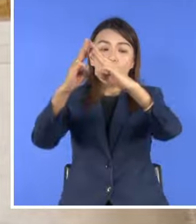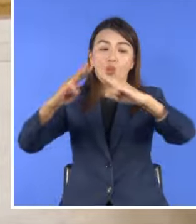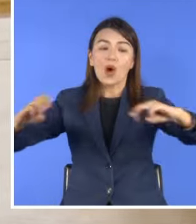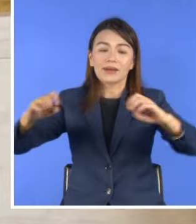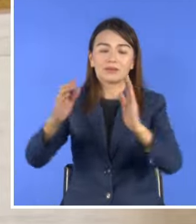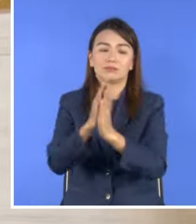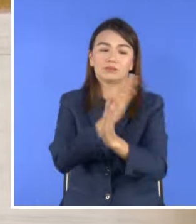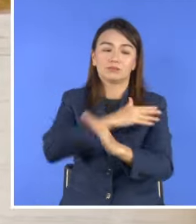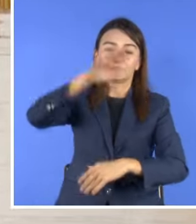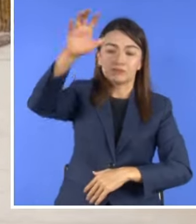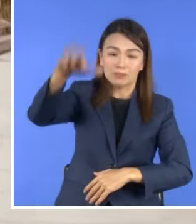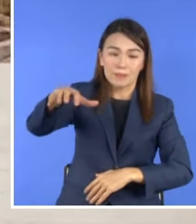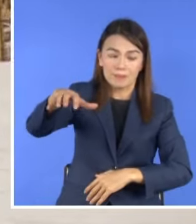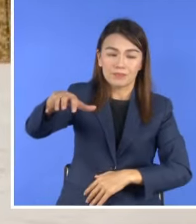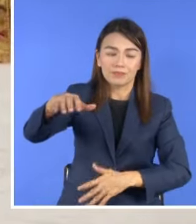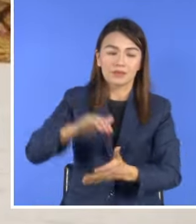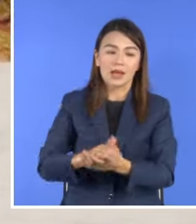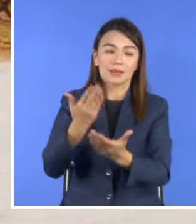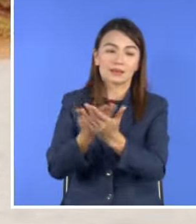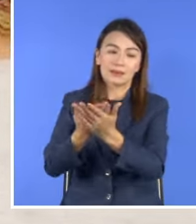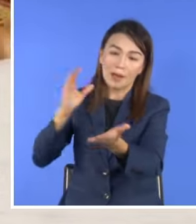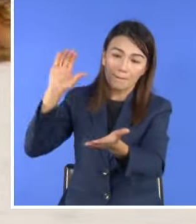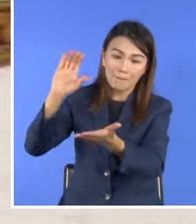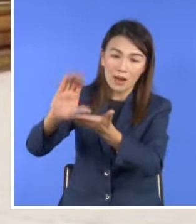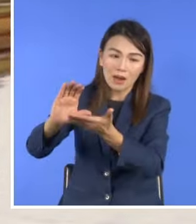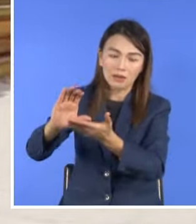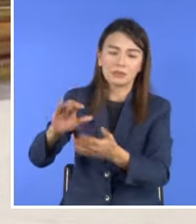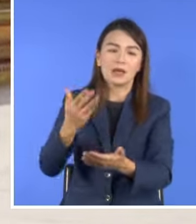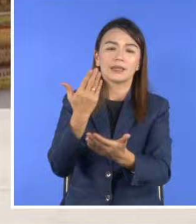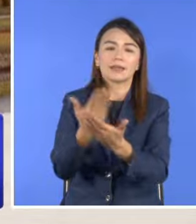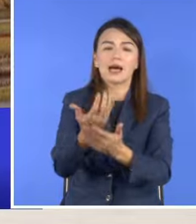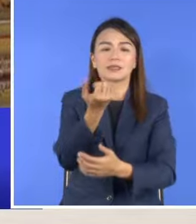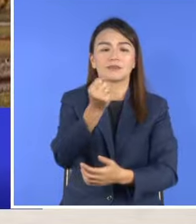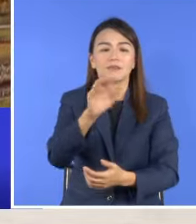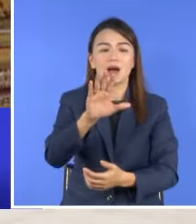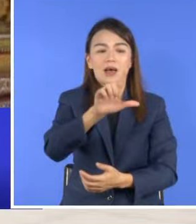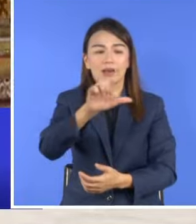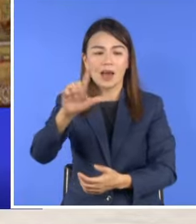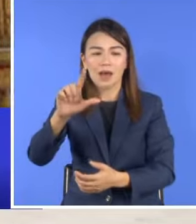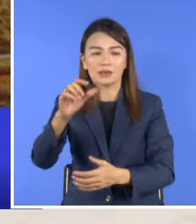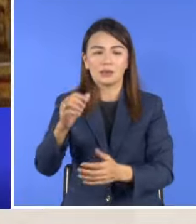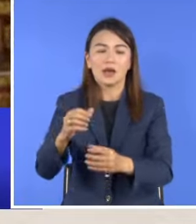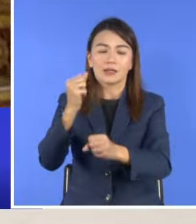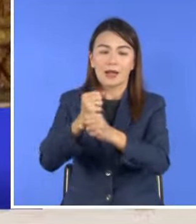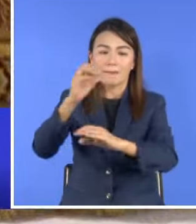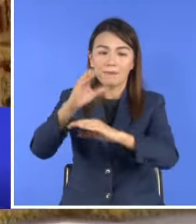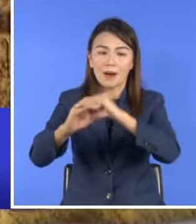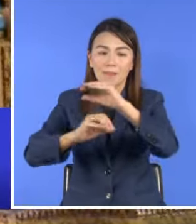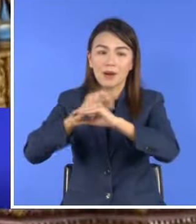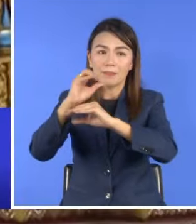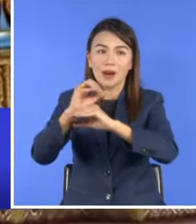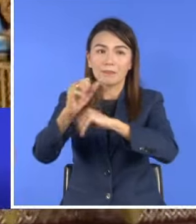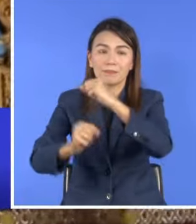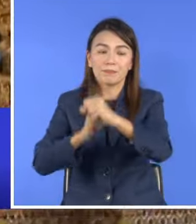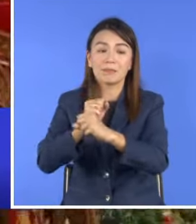นี่ล่ะค่ะนะเขาก็ใช้งบประมาณถึง 15ล้านบาทสร้าง 4ปีเพื่อจะทำวิมานเมรุที่